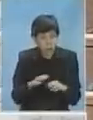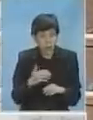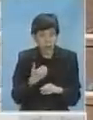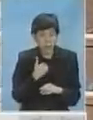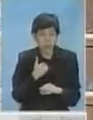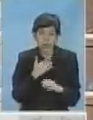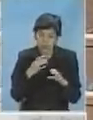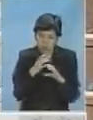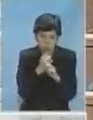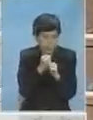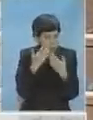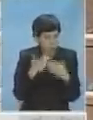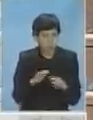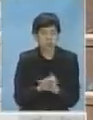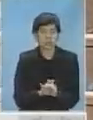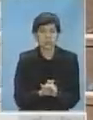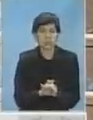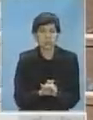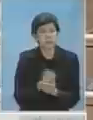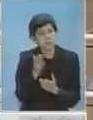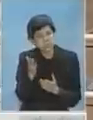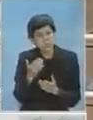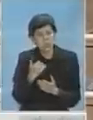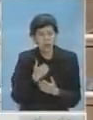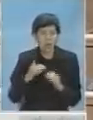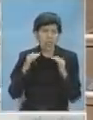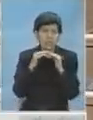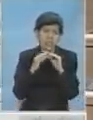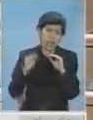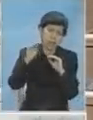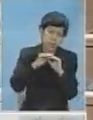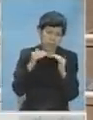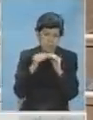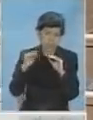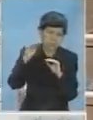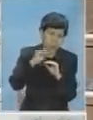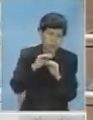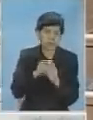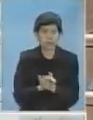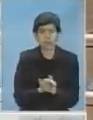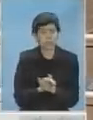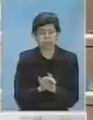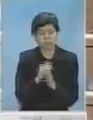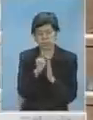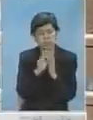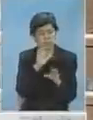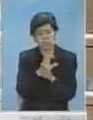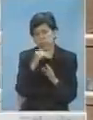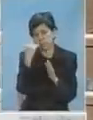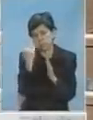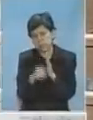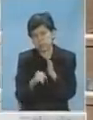การประกาศผลการลงคะแนนแล้วมาขอใช้สิทธิ์เพิ่มเติมคะแนนในทีหลังเนี่ยซึ่งผิดข้อบังคับชัดเจ